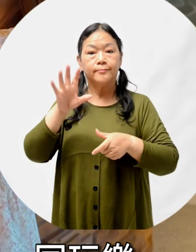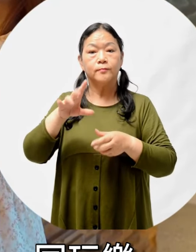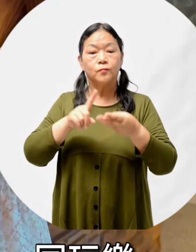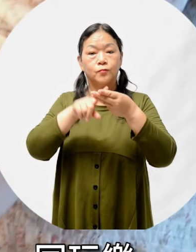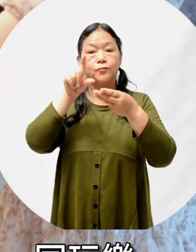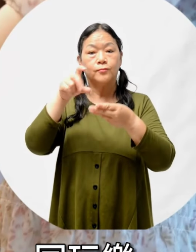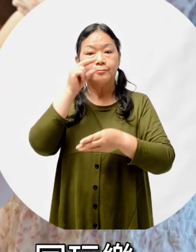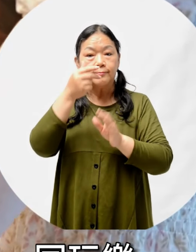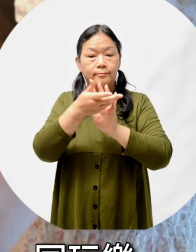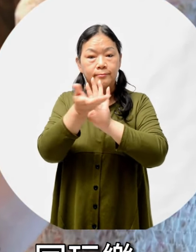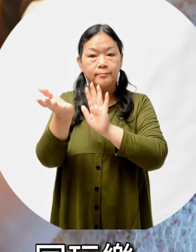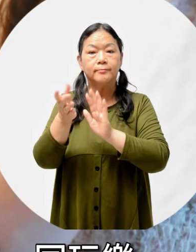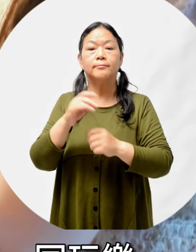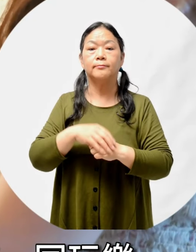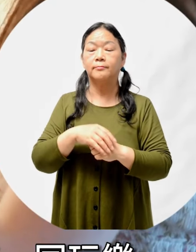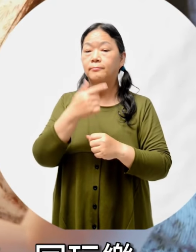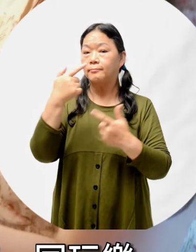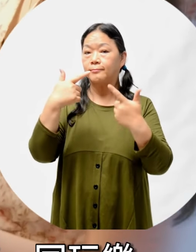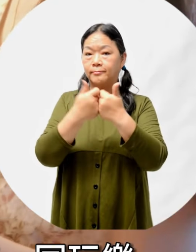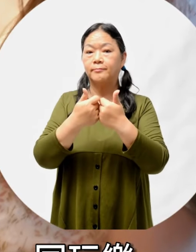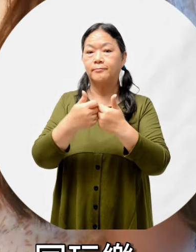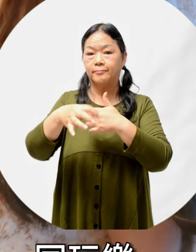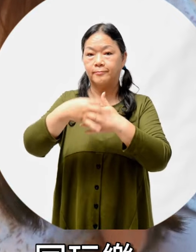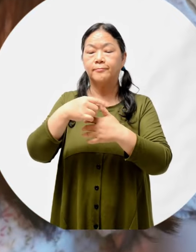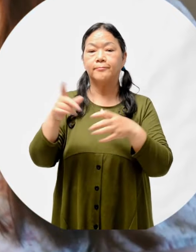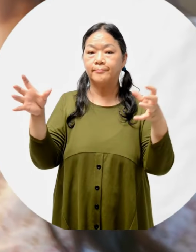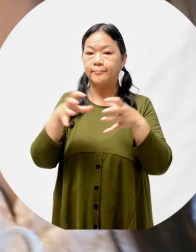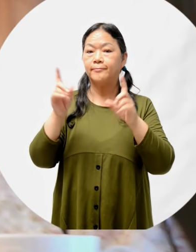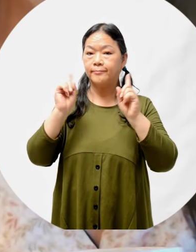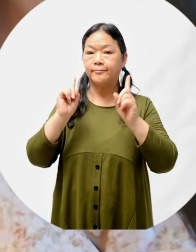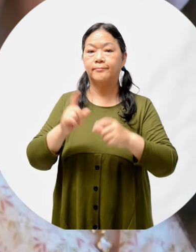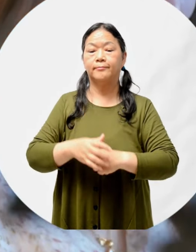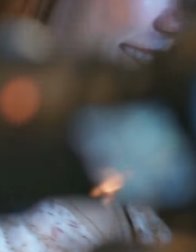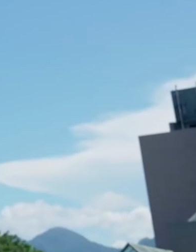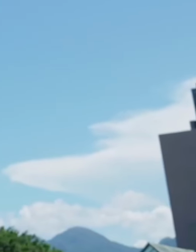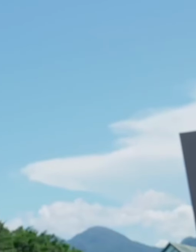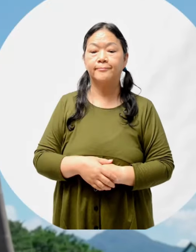题特展，非常适合亲子一同玩乐。